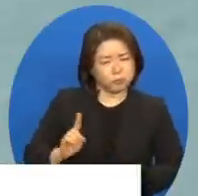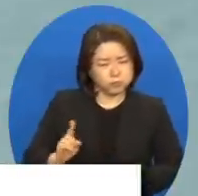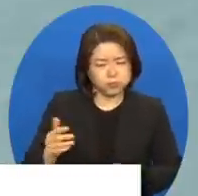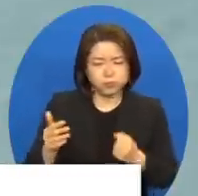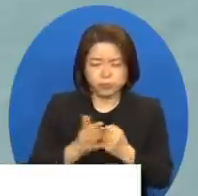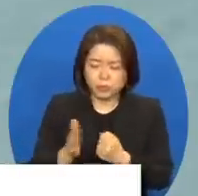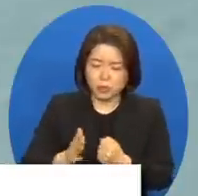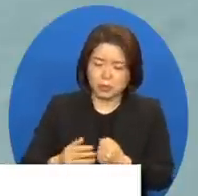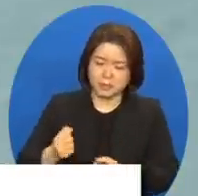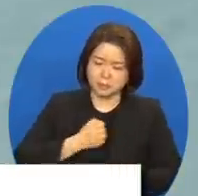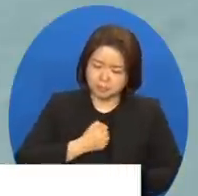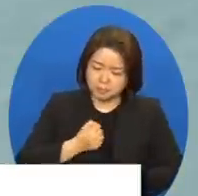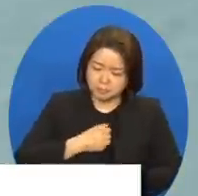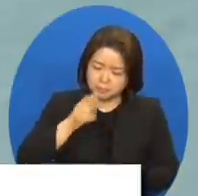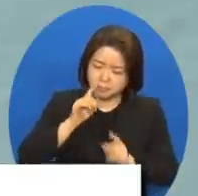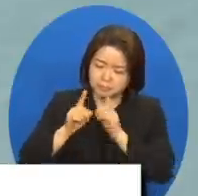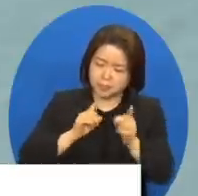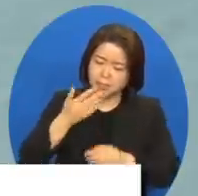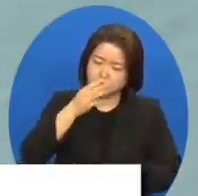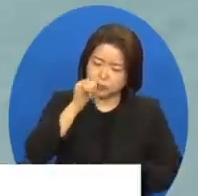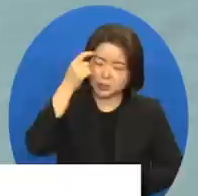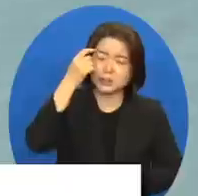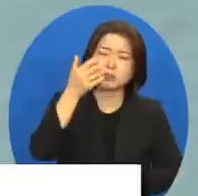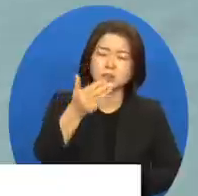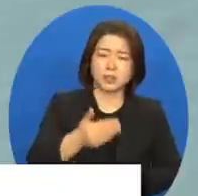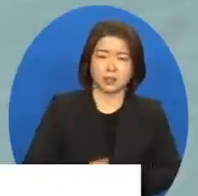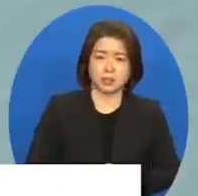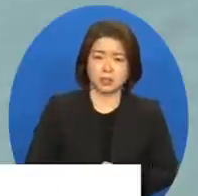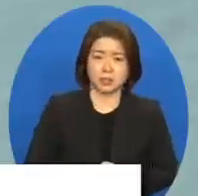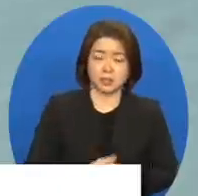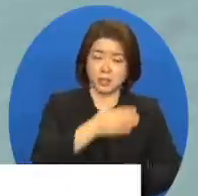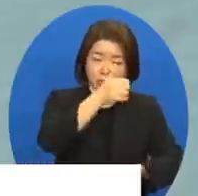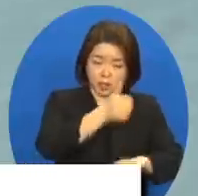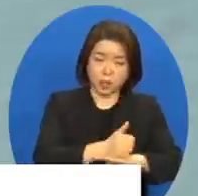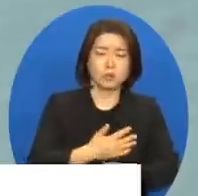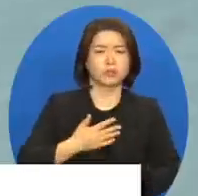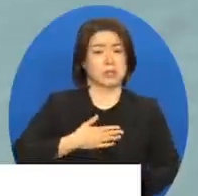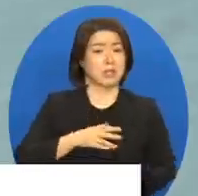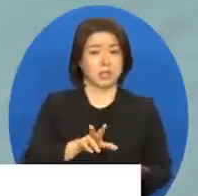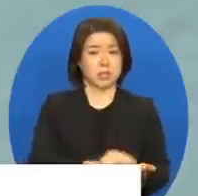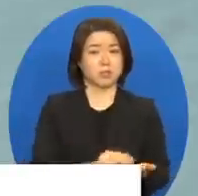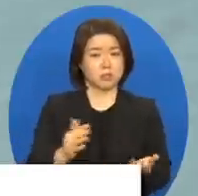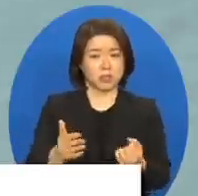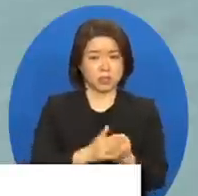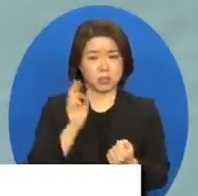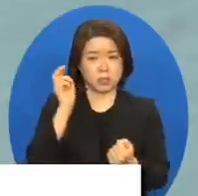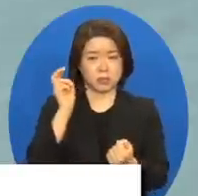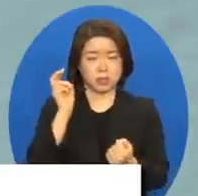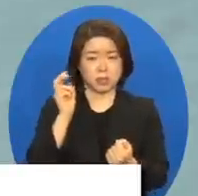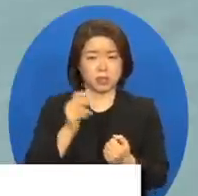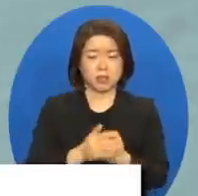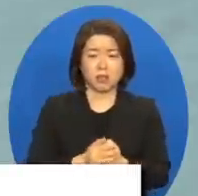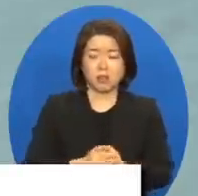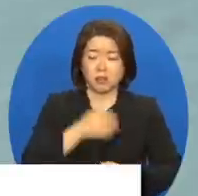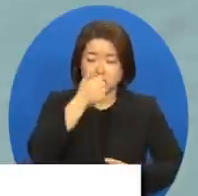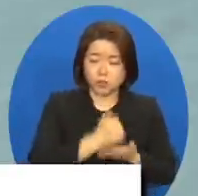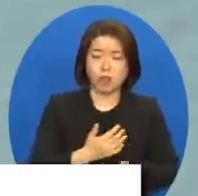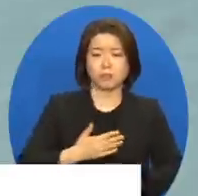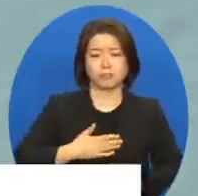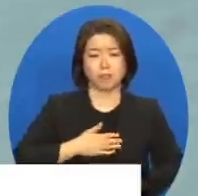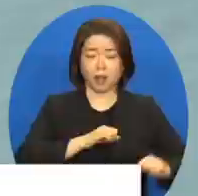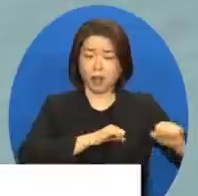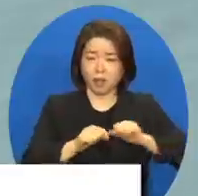게 있겠습니까? 성령 하나님께서. 결국은 우리 문제잖아요. 아 죄는 우리가